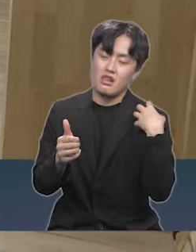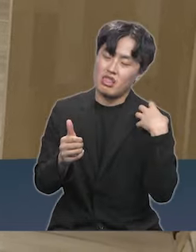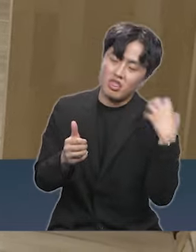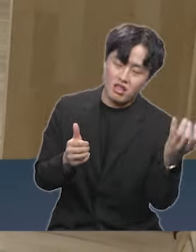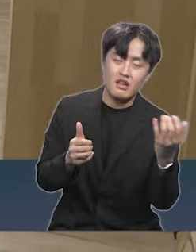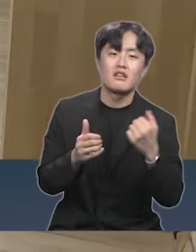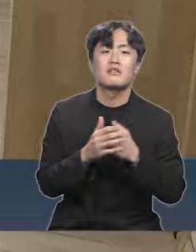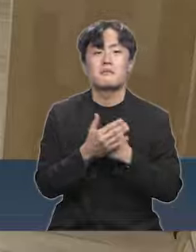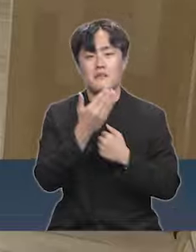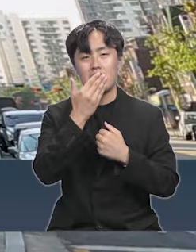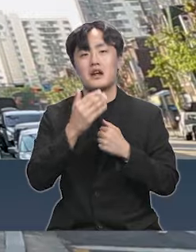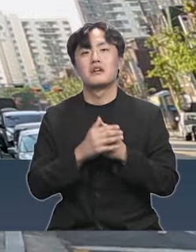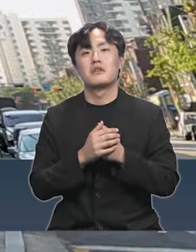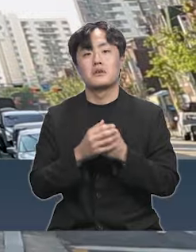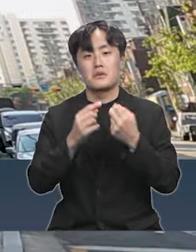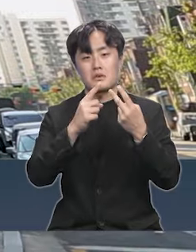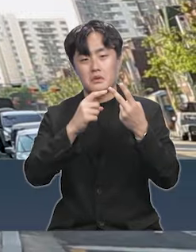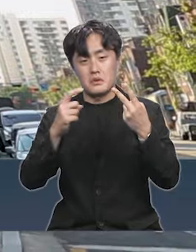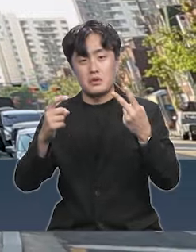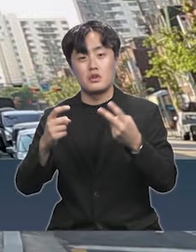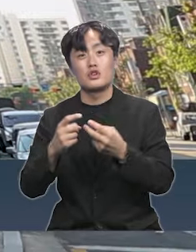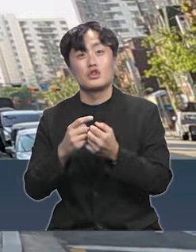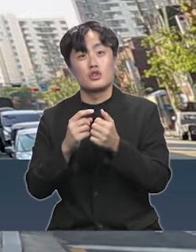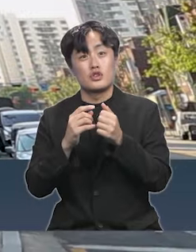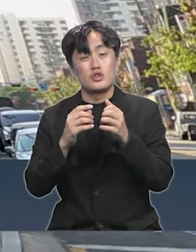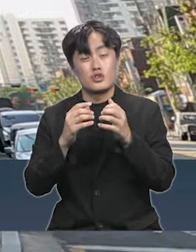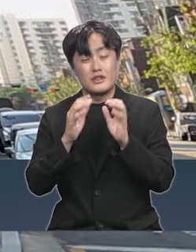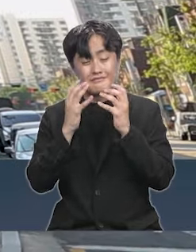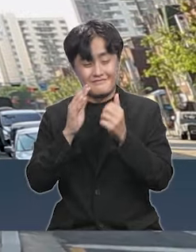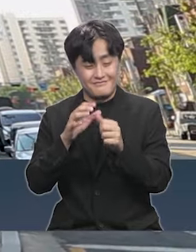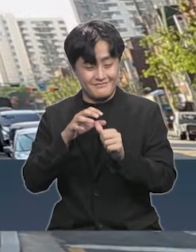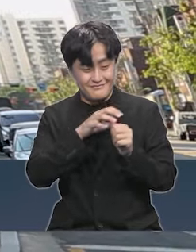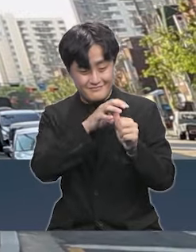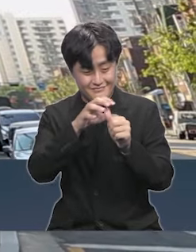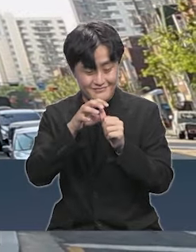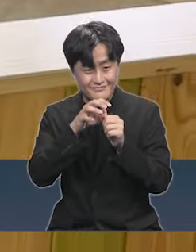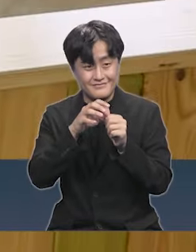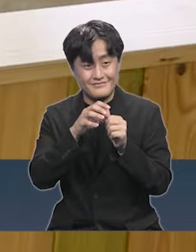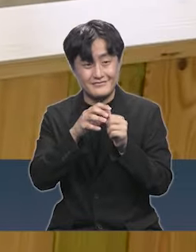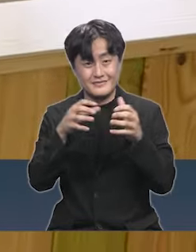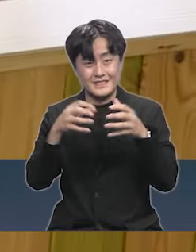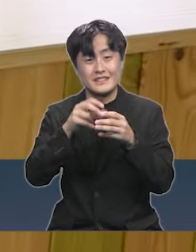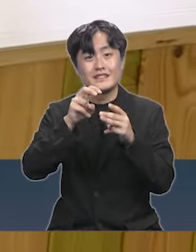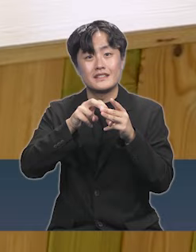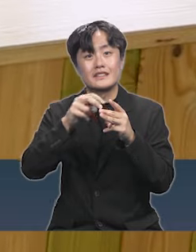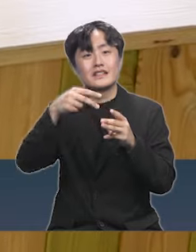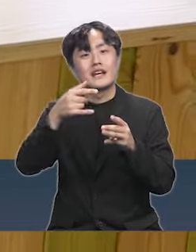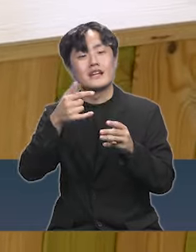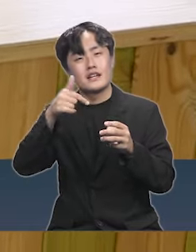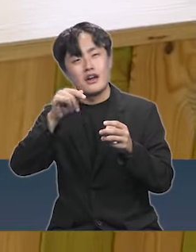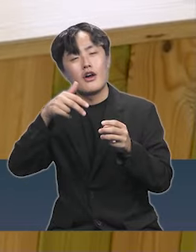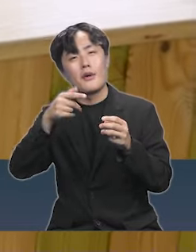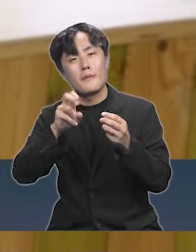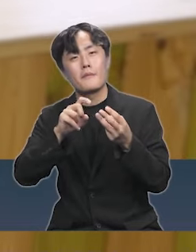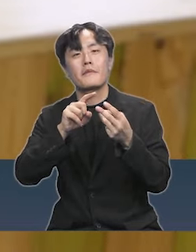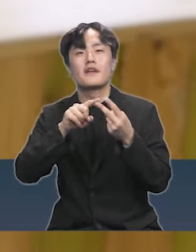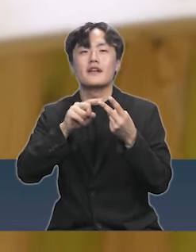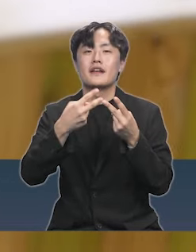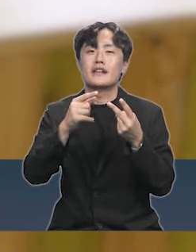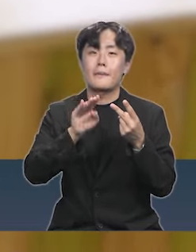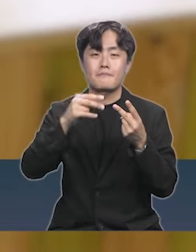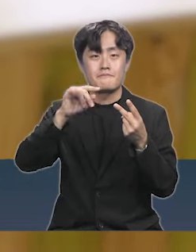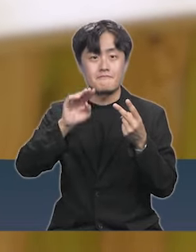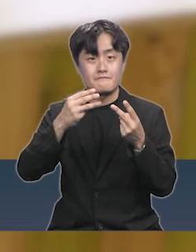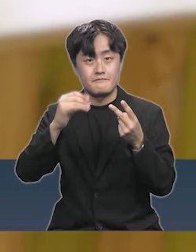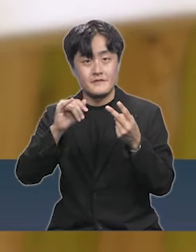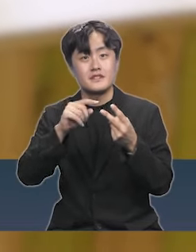됩니다 현재 동대문구 육아종합지원센터 제기점 답심리 점 두 개소에 여섯개 소를 추가